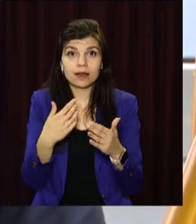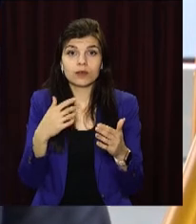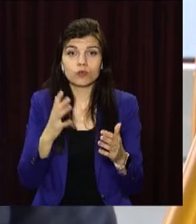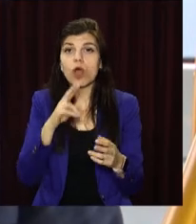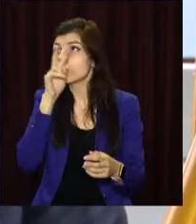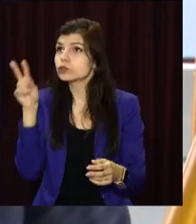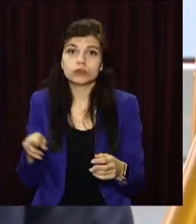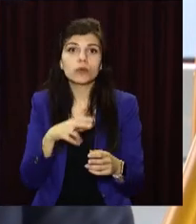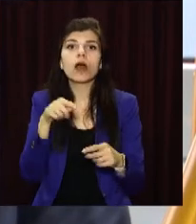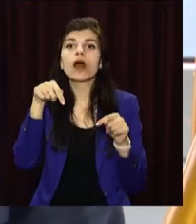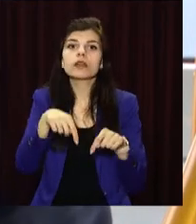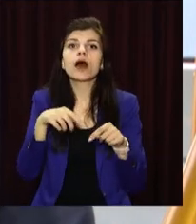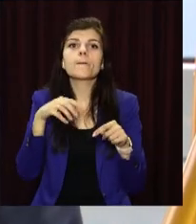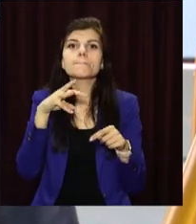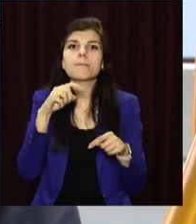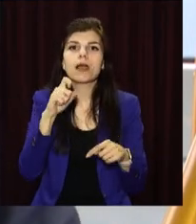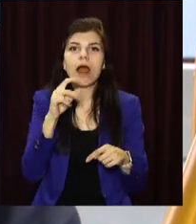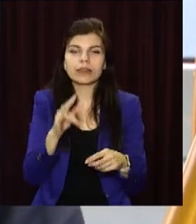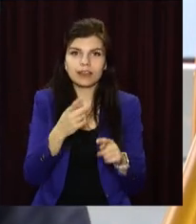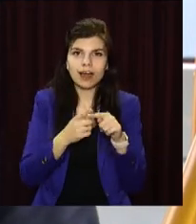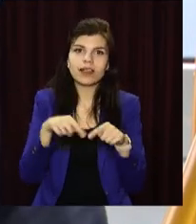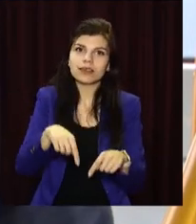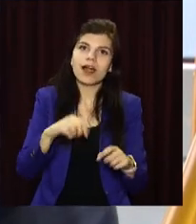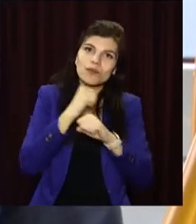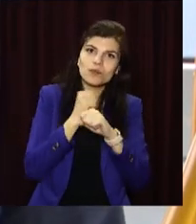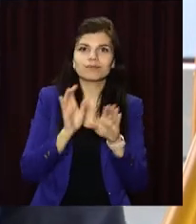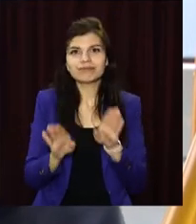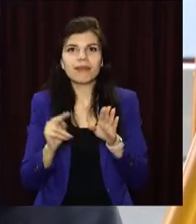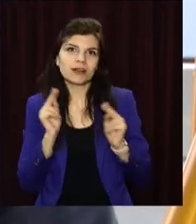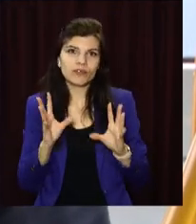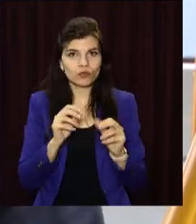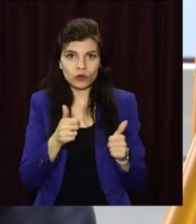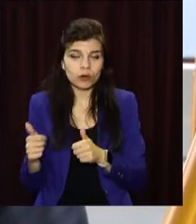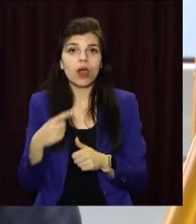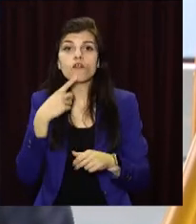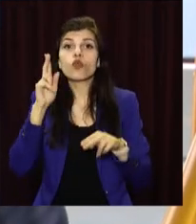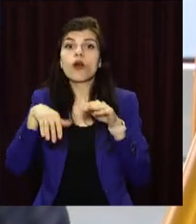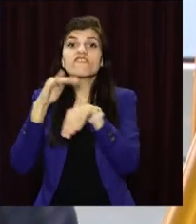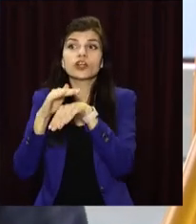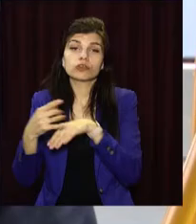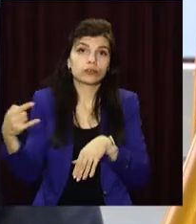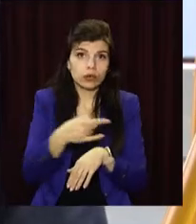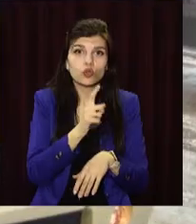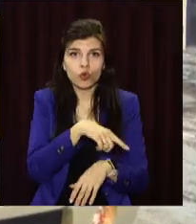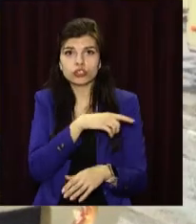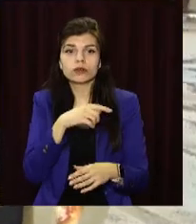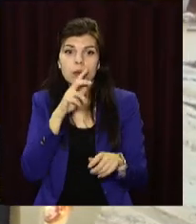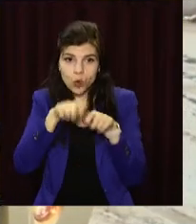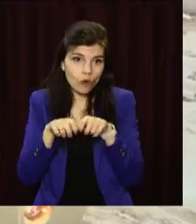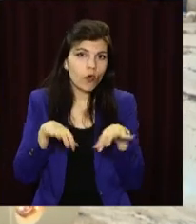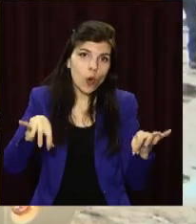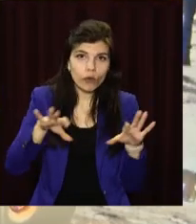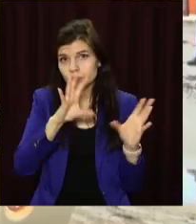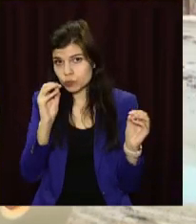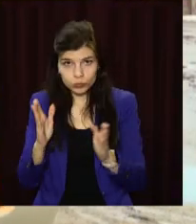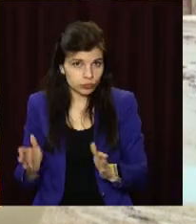осмотр состояния механиками. Также, когда вечером автобусы заходят с линии, они также обслуживаются механиками. Ремонт